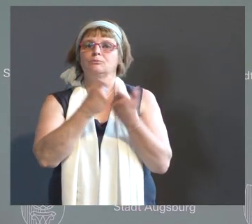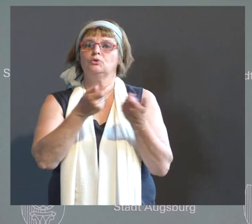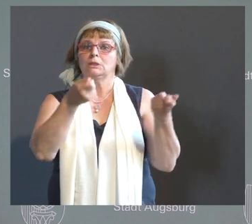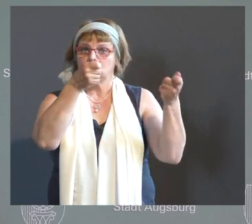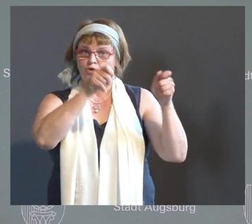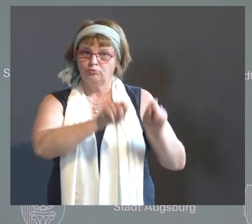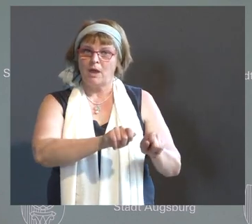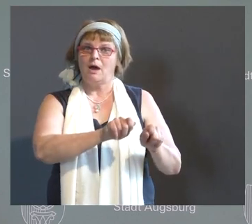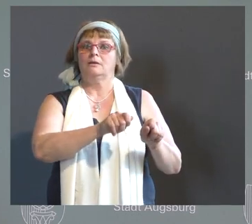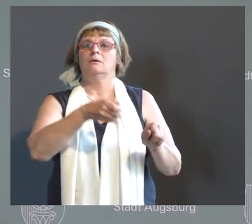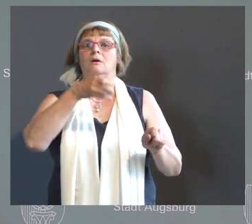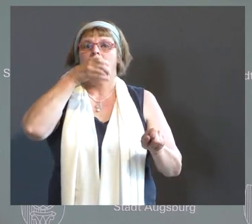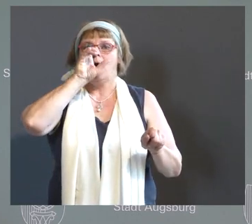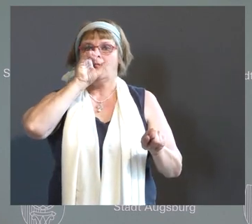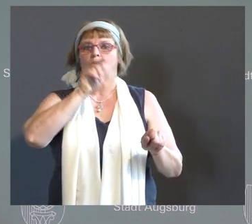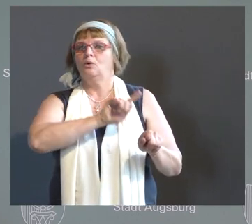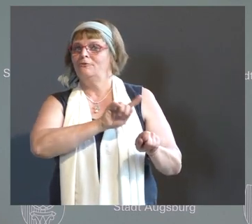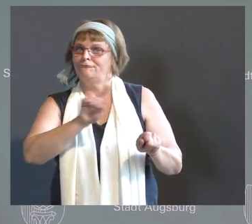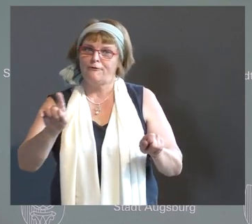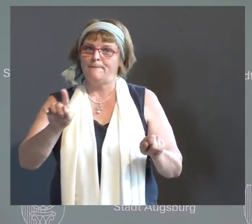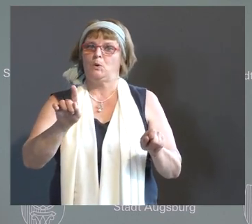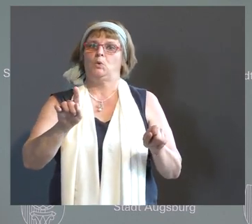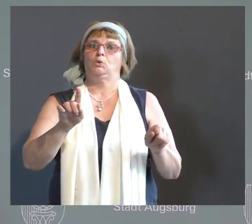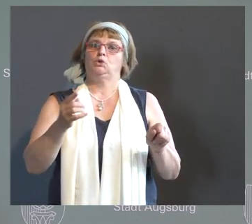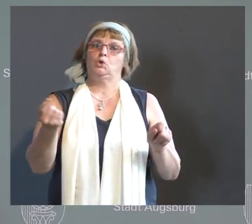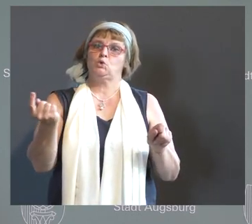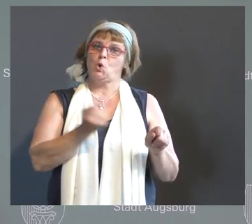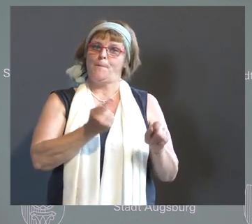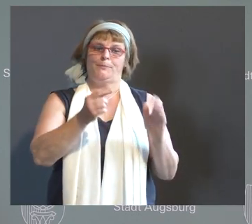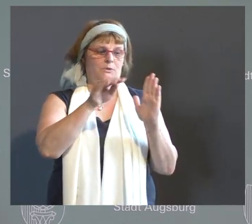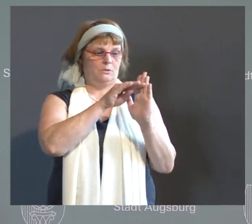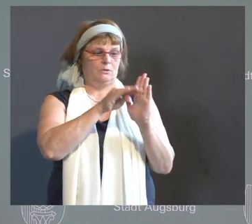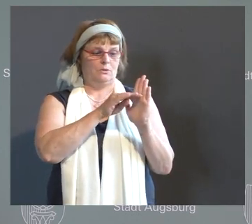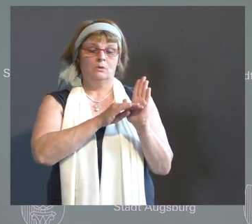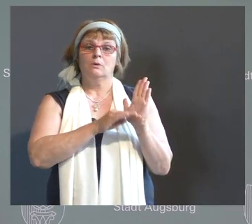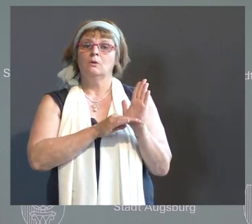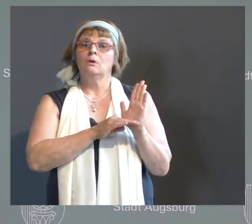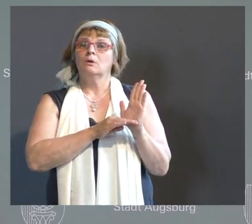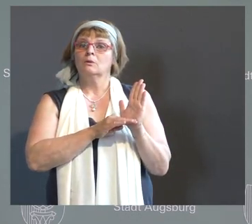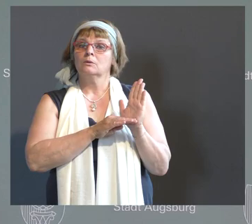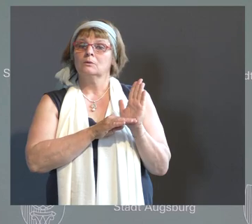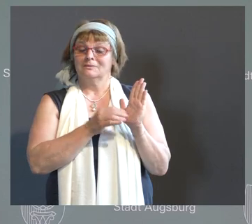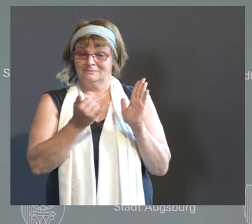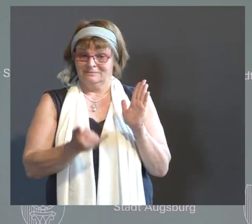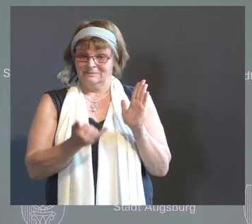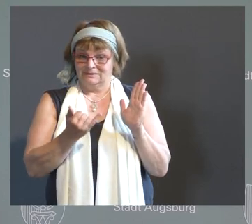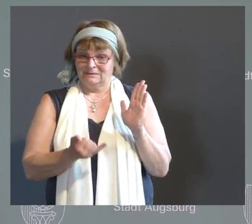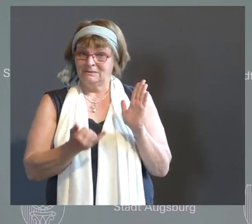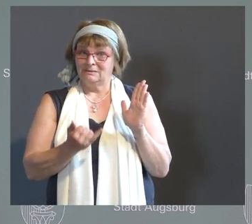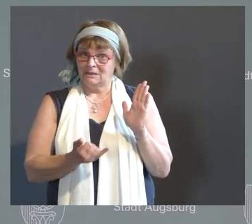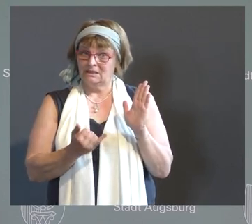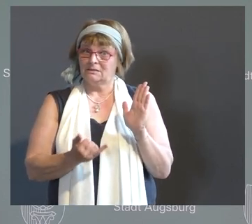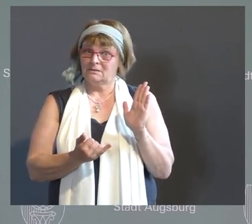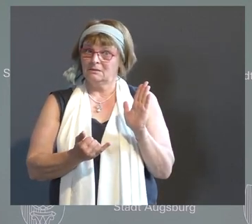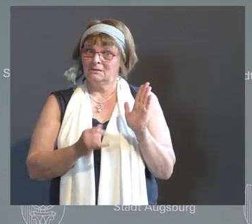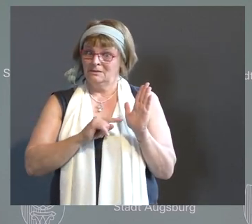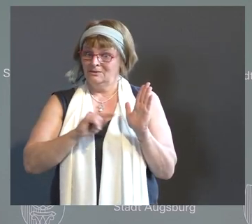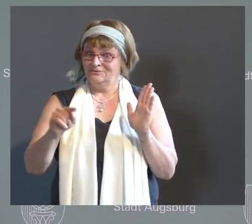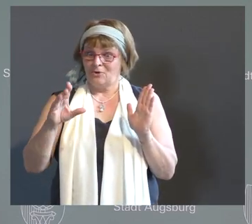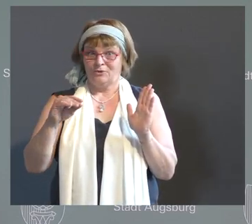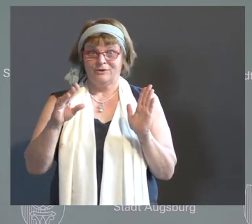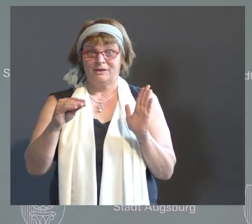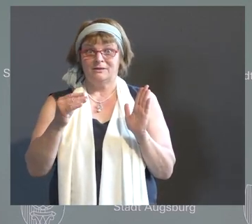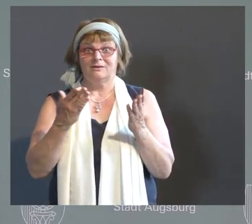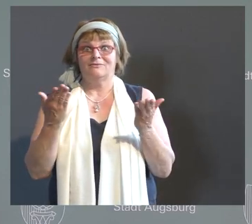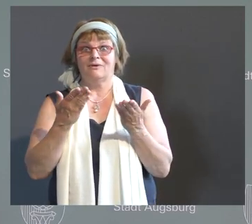von der Infrastruktur, dann sagen Sie mit aller Härte, verfolgen auch die Justiz, null Toleranz. Aber Sie müssen ja auch jetzt zum anstehenden Wochenende schon was tun.